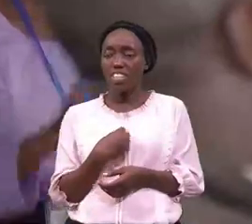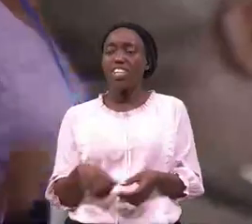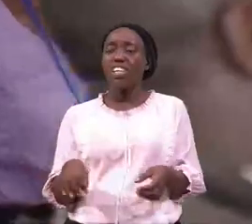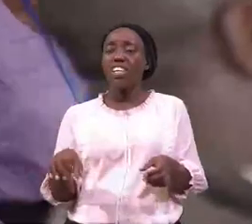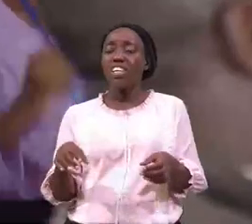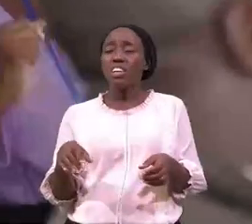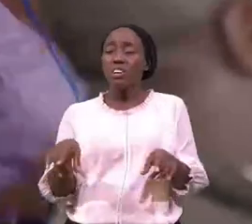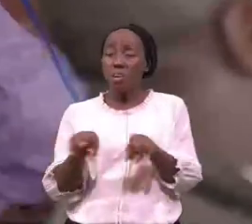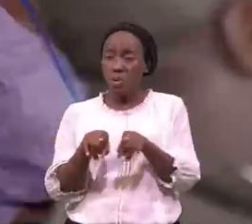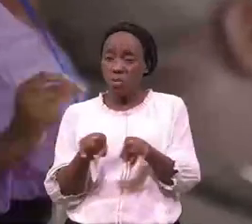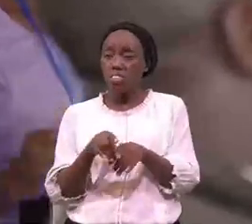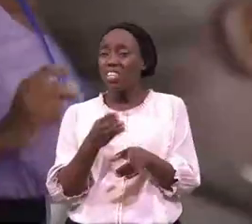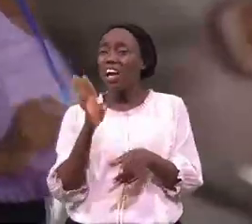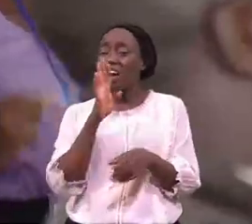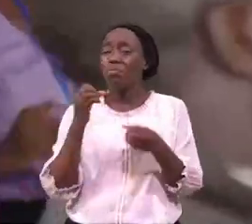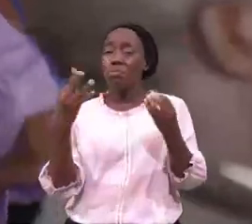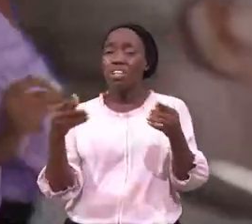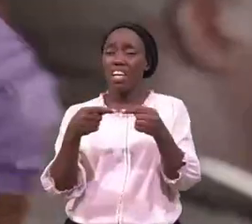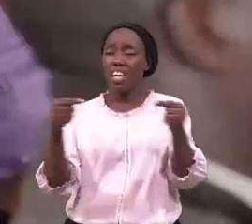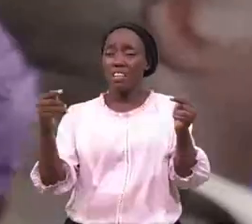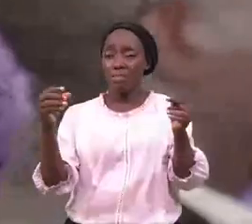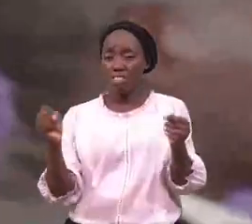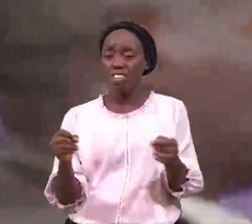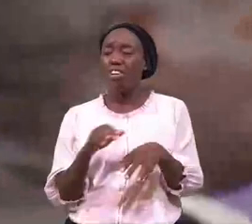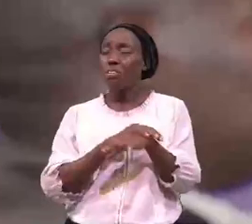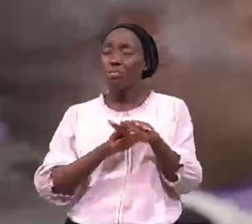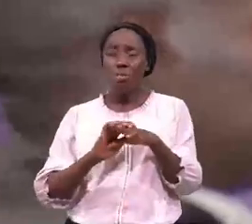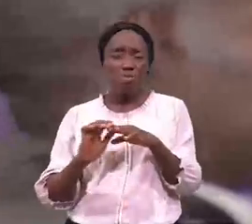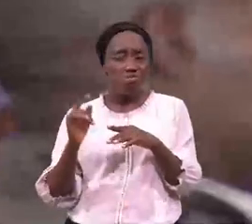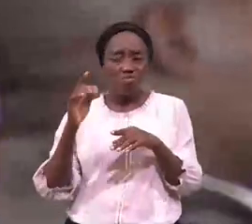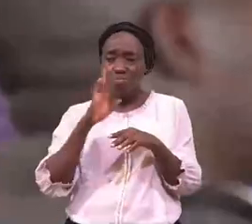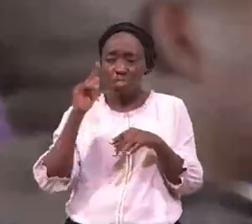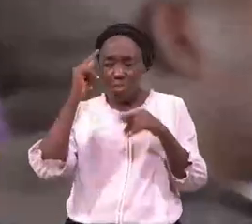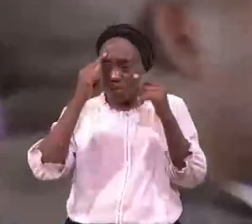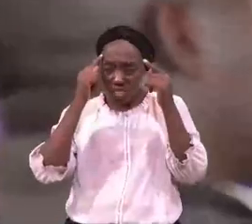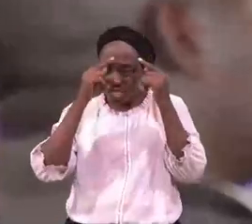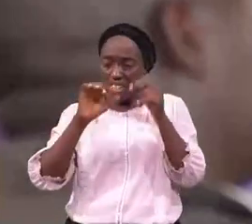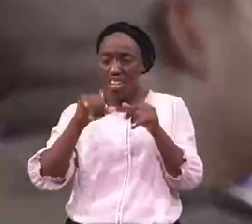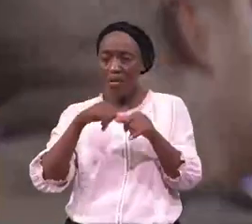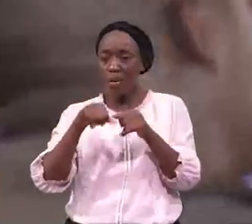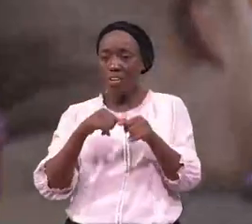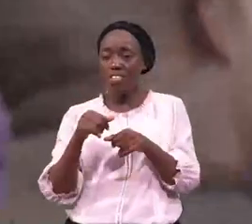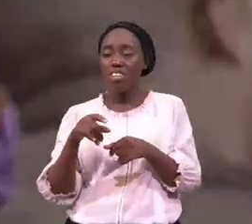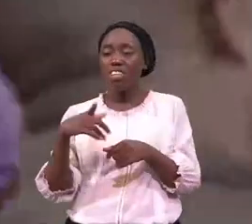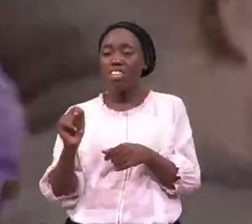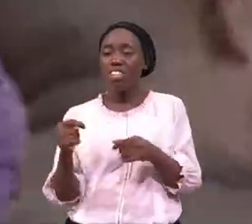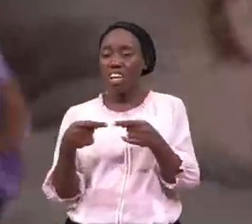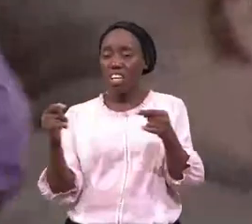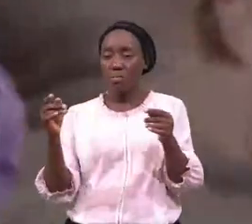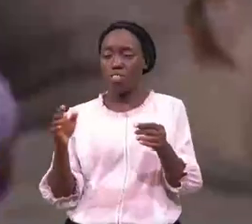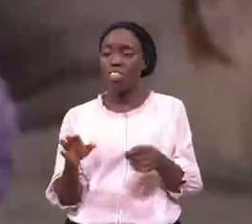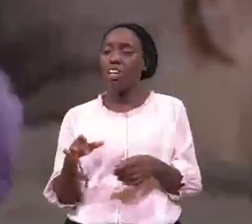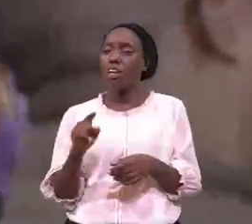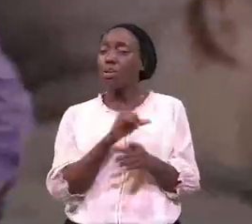Même s'il y a plusieurs adversaires, ne se soucie pas des adversaires. Le Seigneur dit, voici, je suis avec